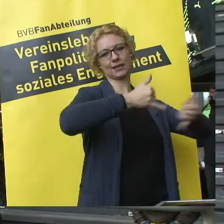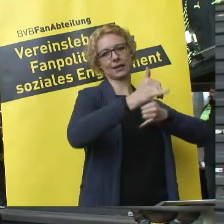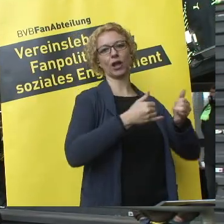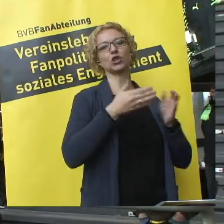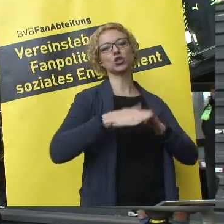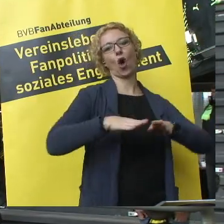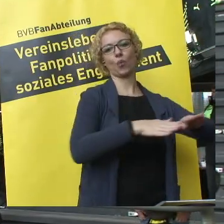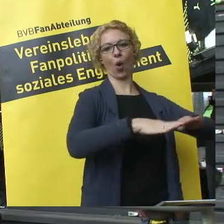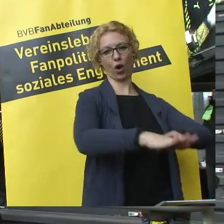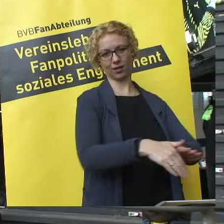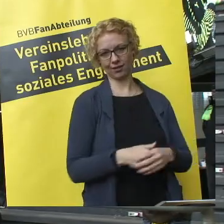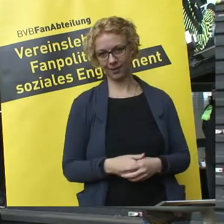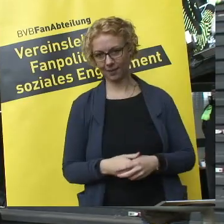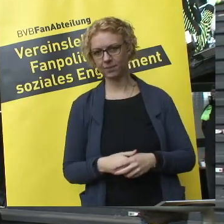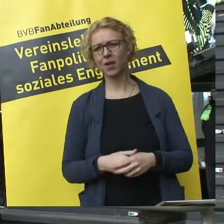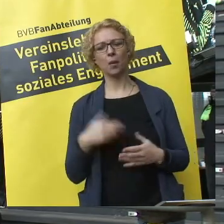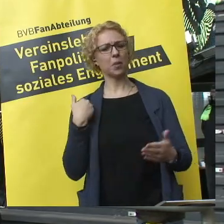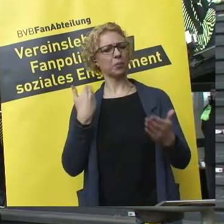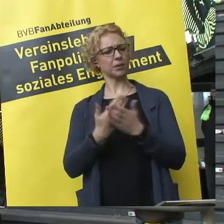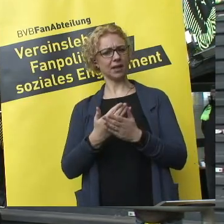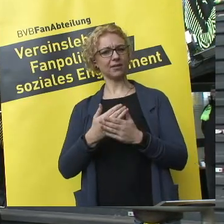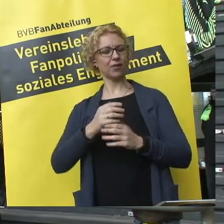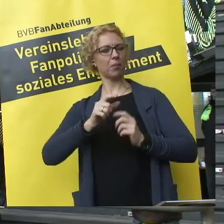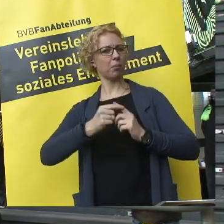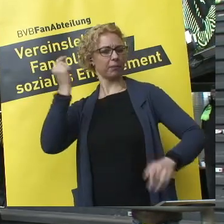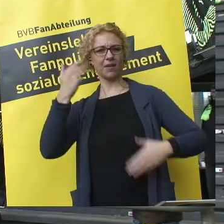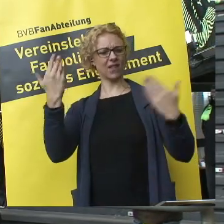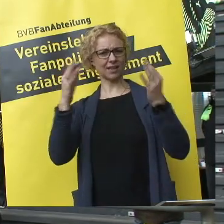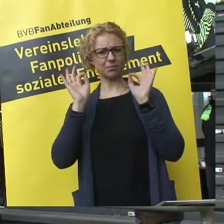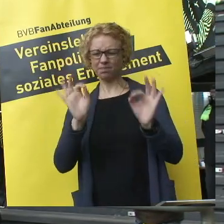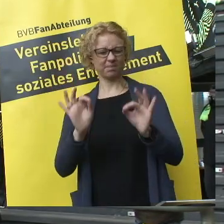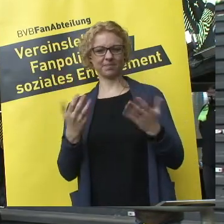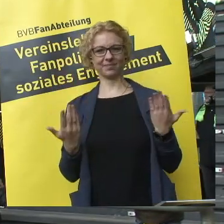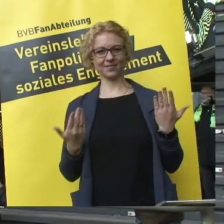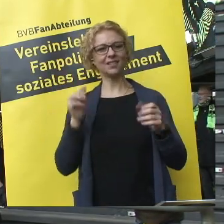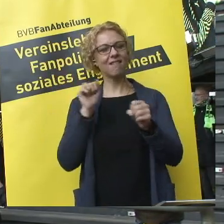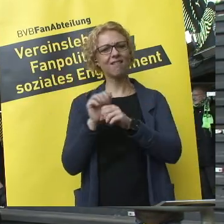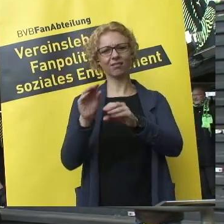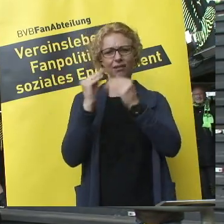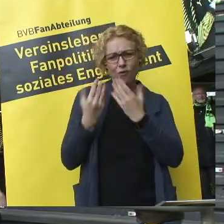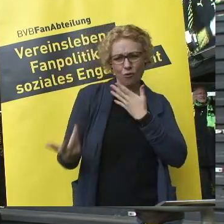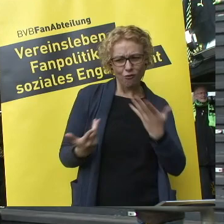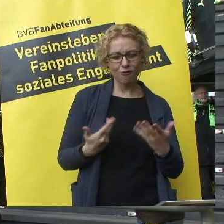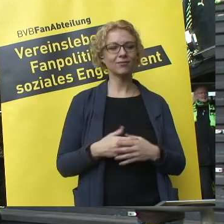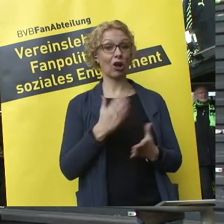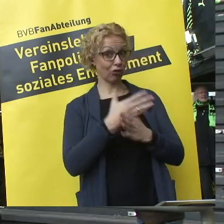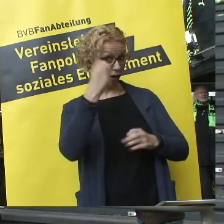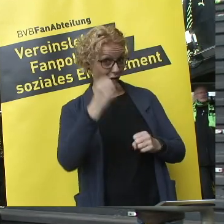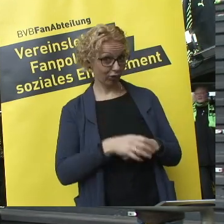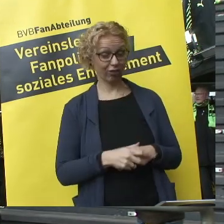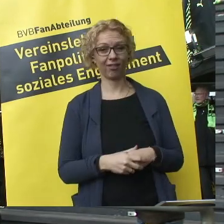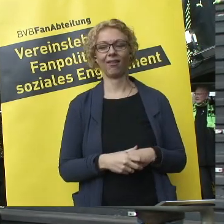Snowboard. Und welches war bisher dein größtes Highlight in diesen Sportarten? Kannst du da was nennen? Hast du schon mal was gewonnen?